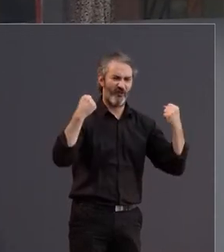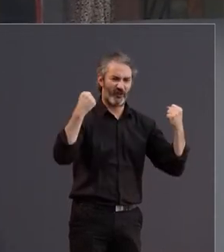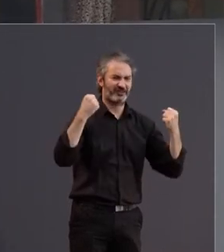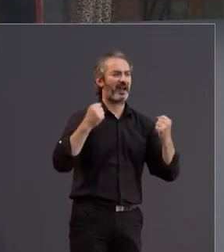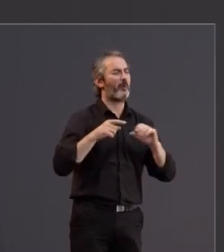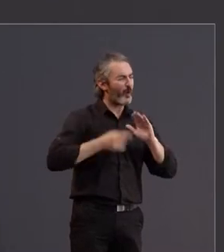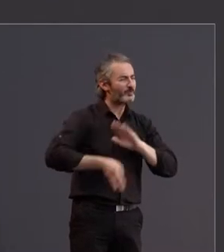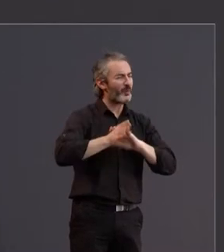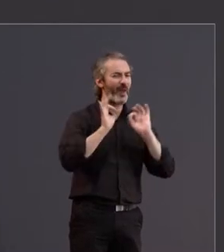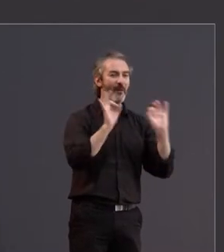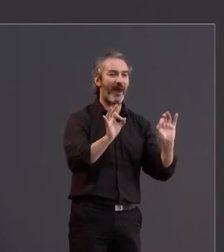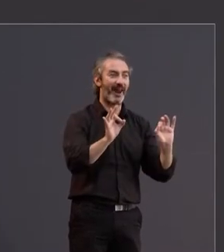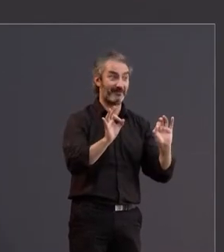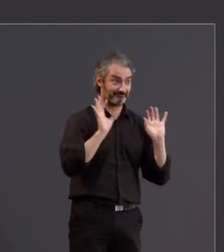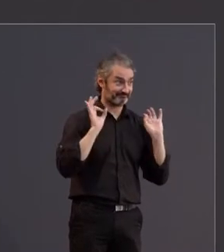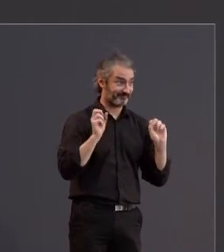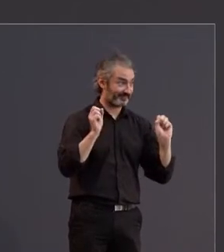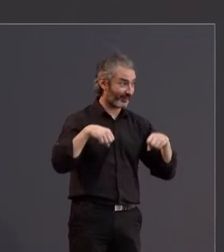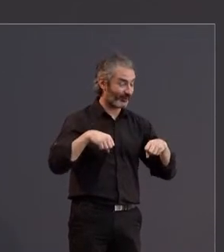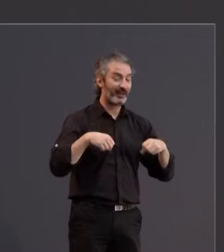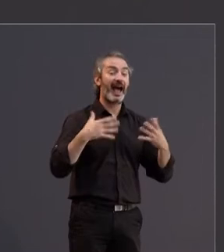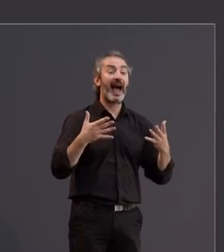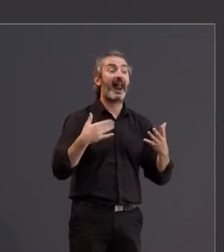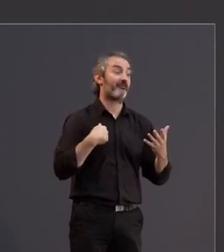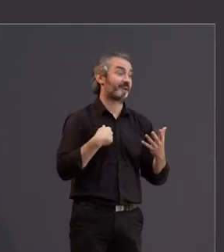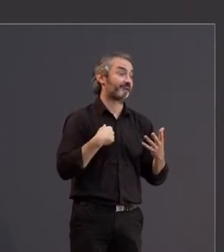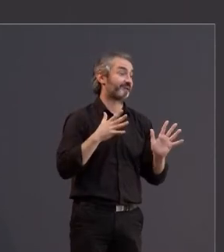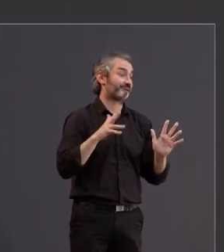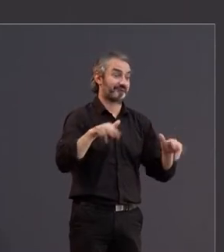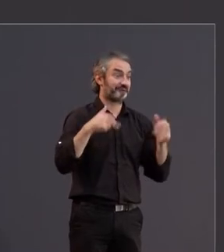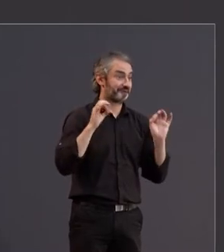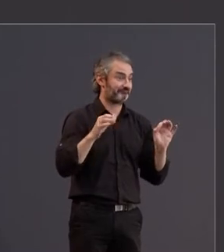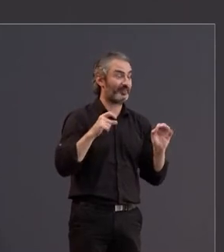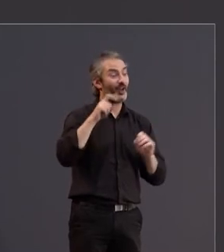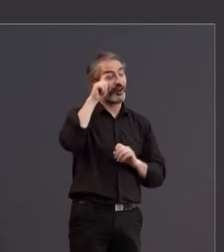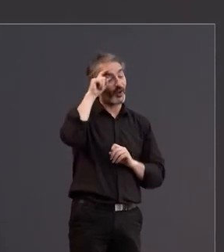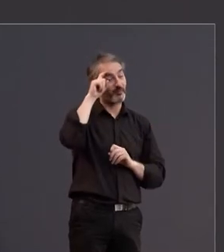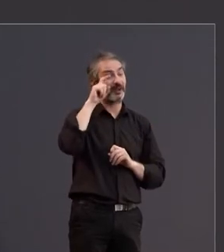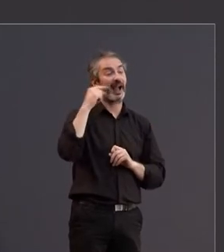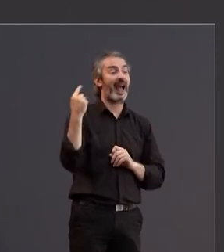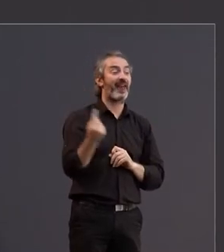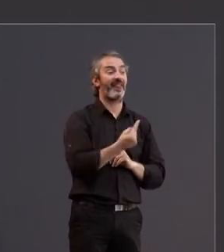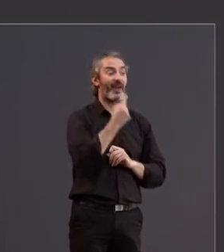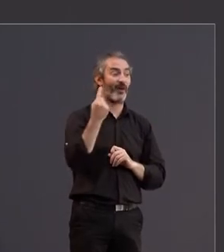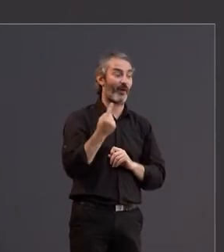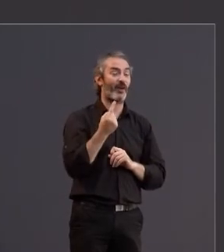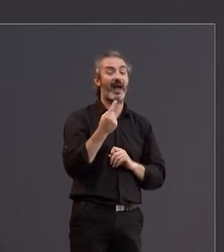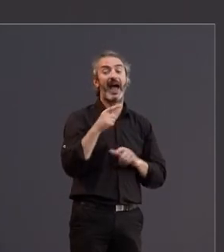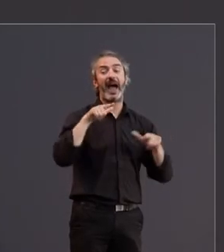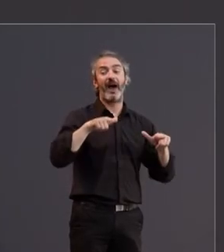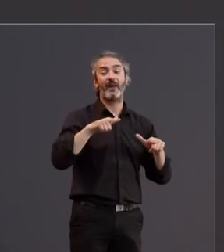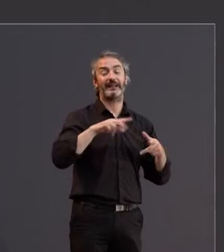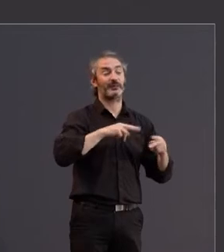decaigui, d'acord? Que depèn de vosaltres. I ara, si us sembla, començarem pel grau de traducció i interpretació